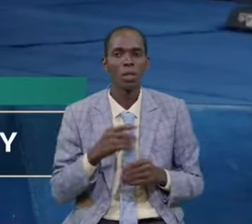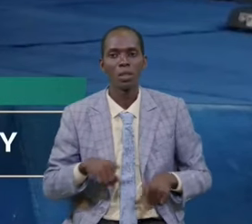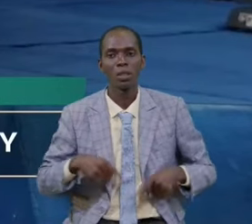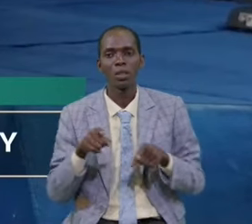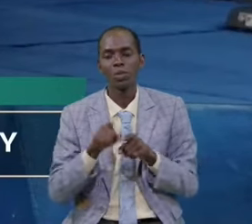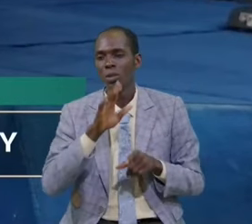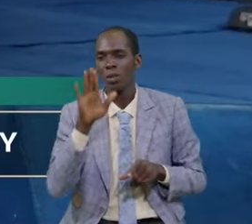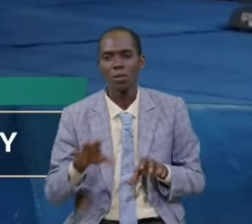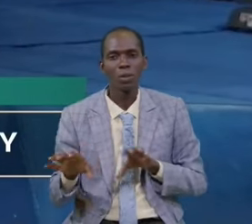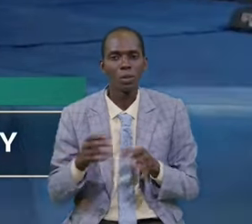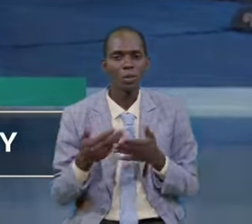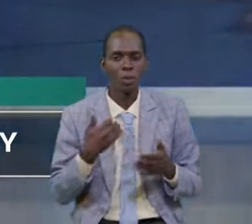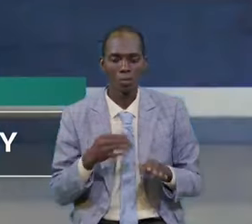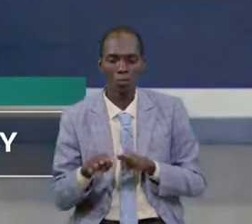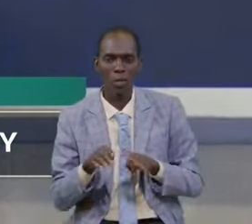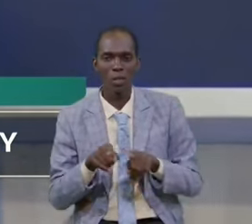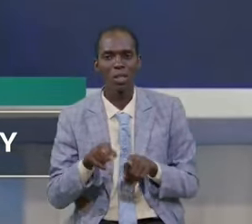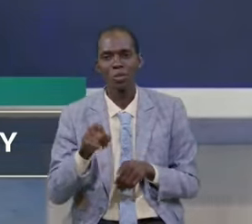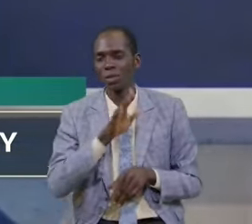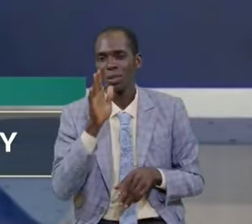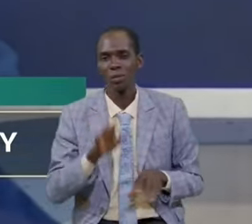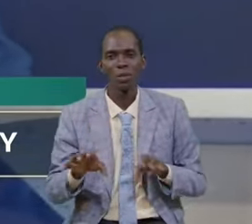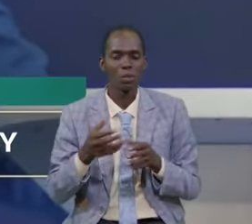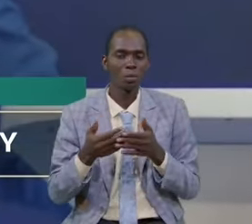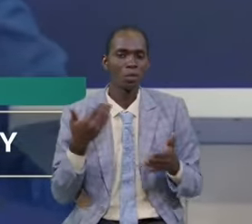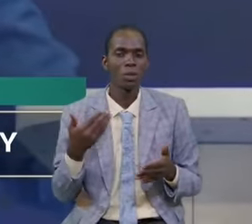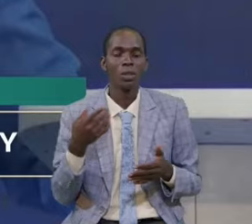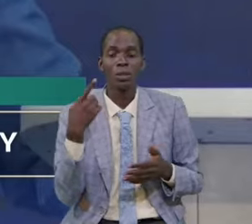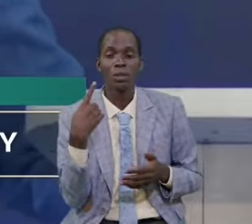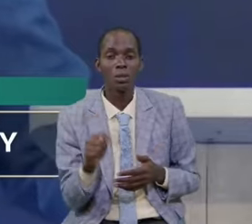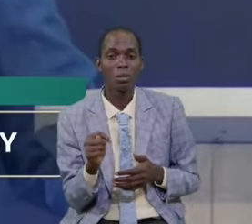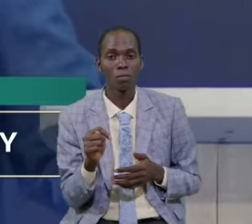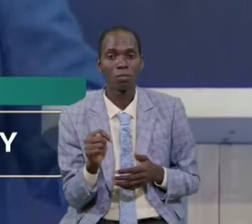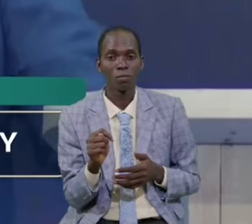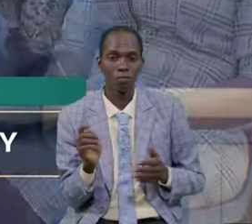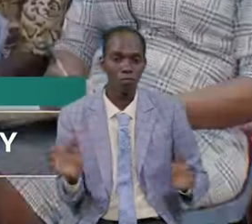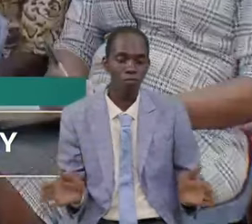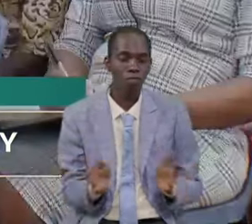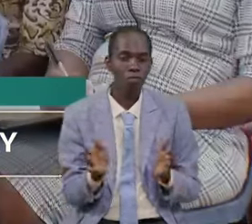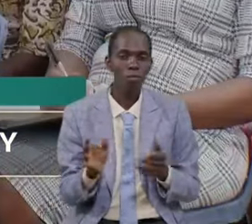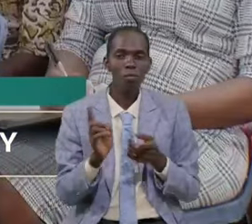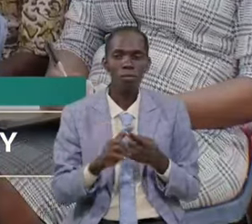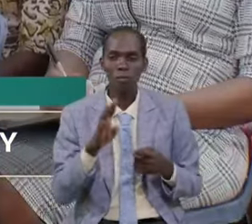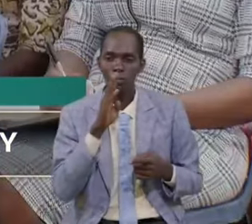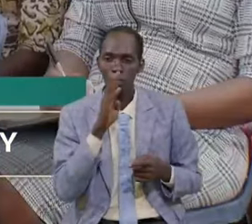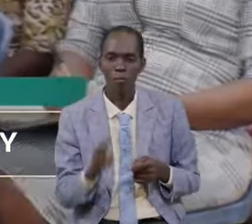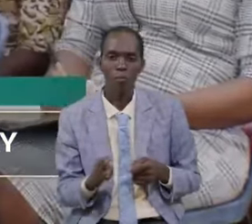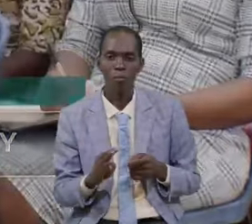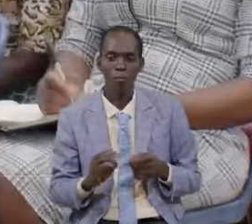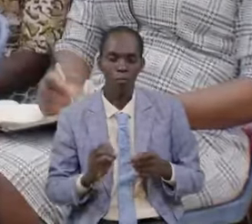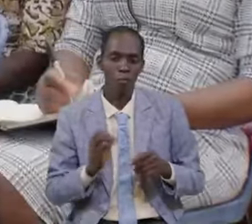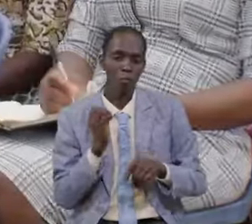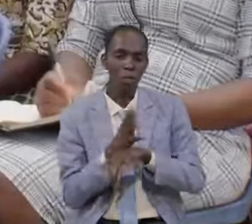agisses comme tu n'as jamais agi. La charge d'être enflammé pour la gloire. Voyons